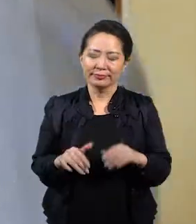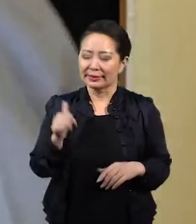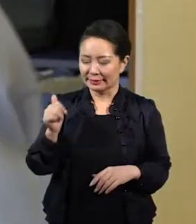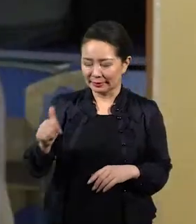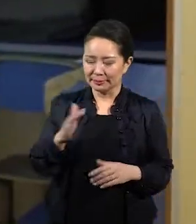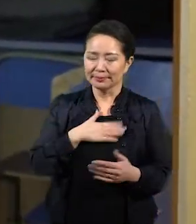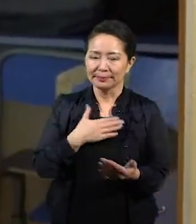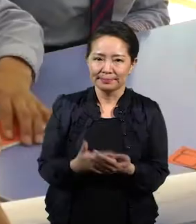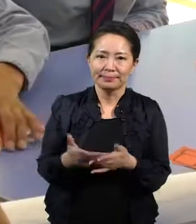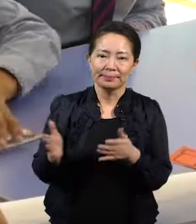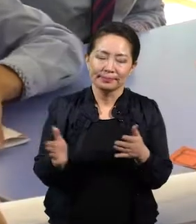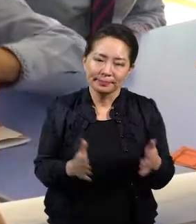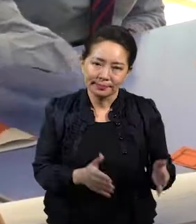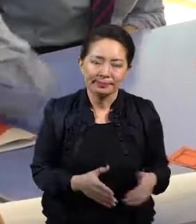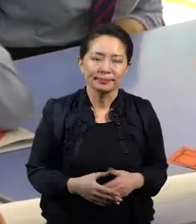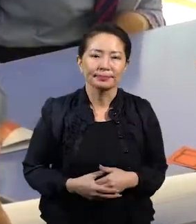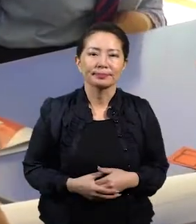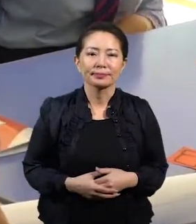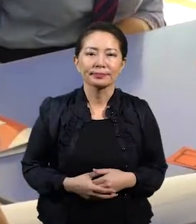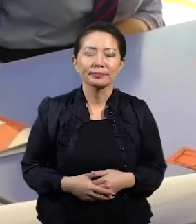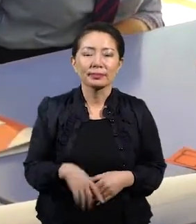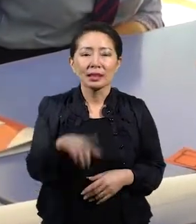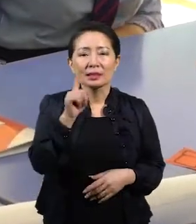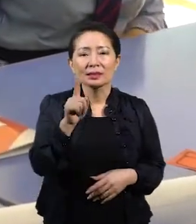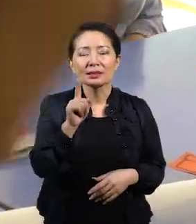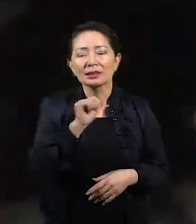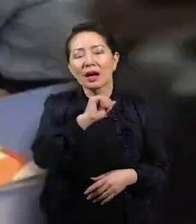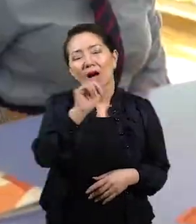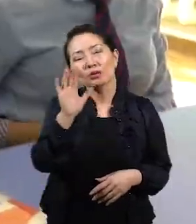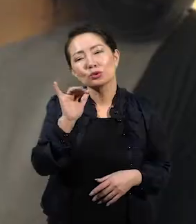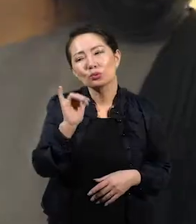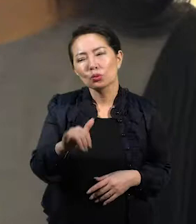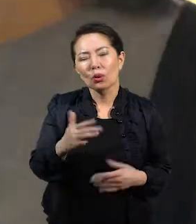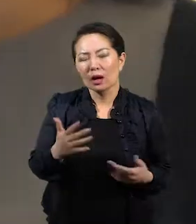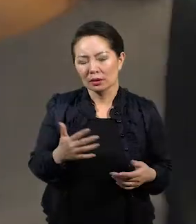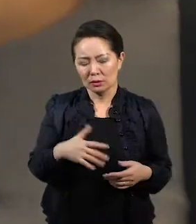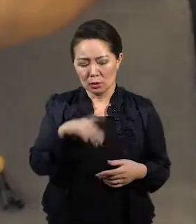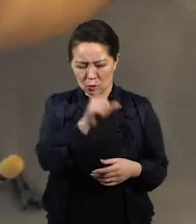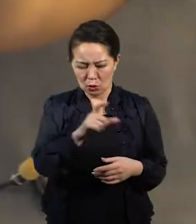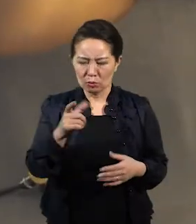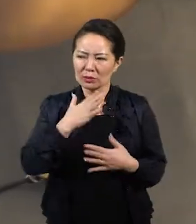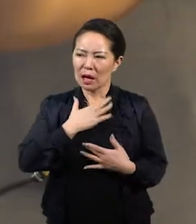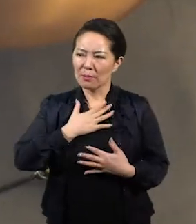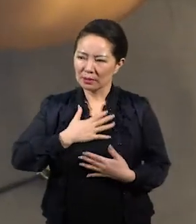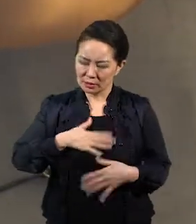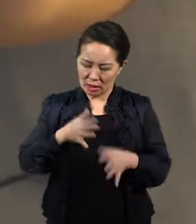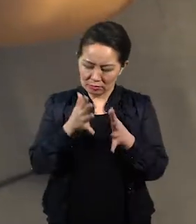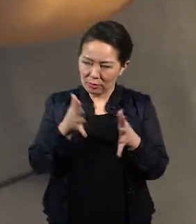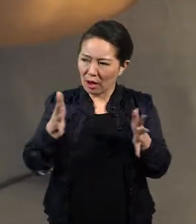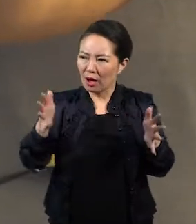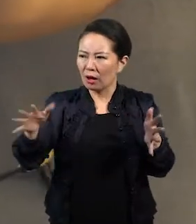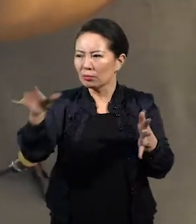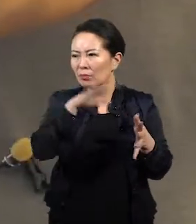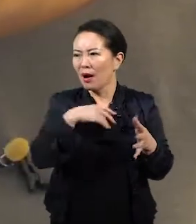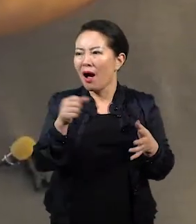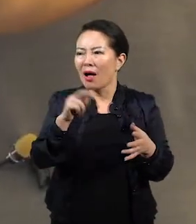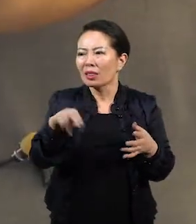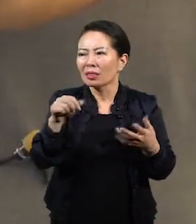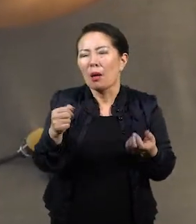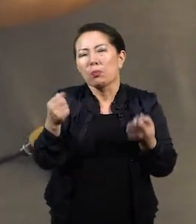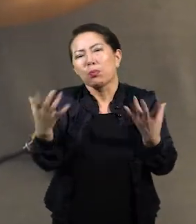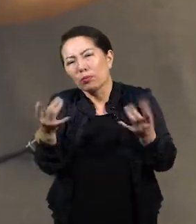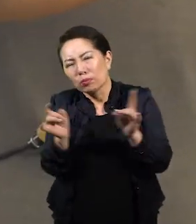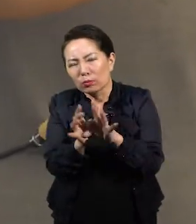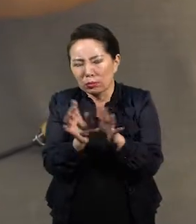баярлалаа. За мэдээж ихний асуудалд нь болохоор хүмүүсийн амгалан тайван байдлыг алдагдуулсан. Тэгээ тийм эрх